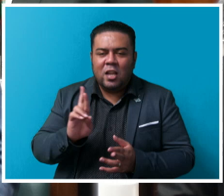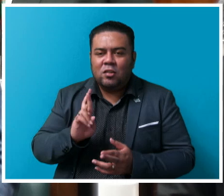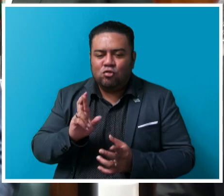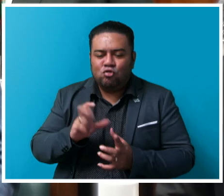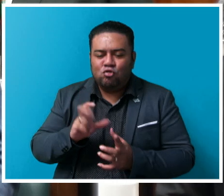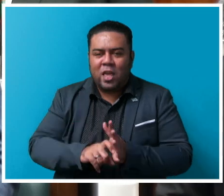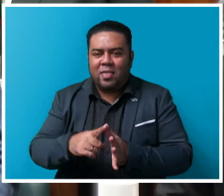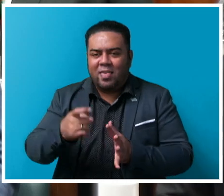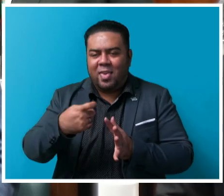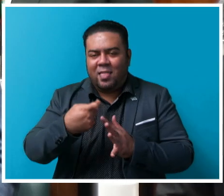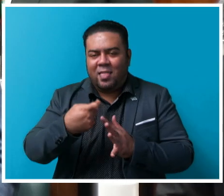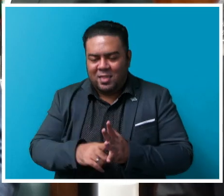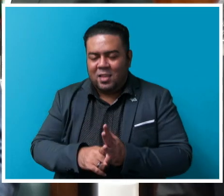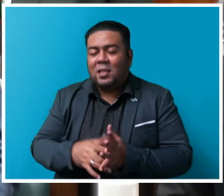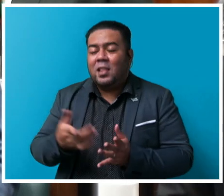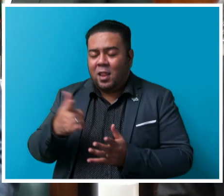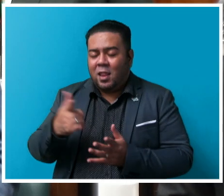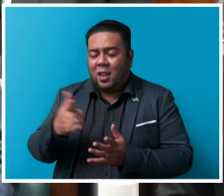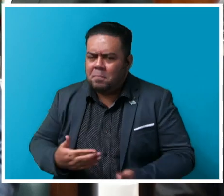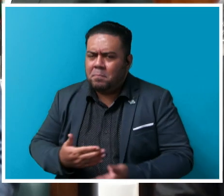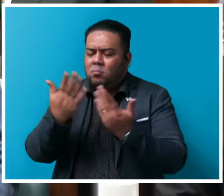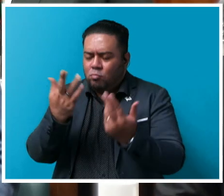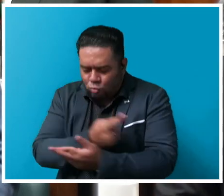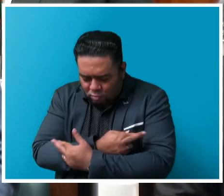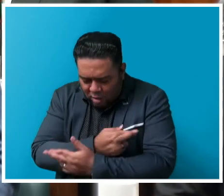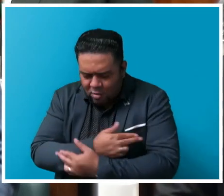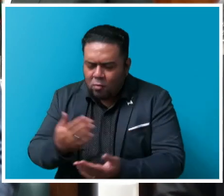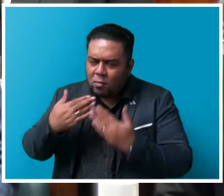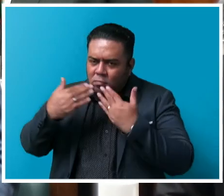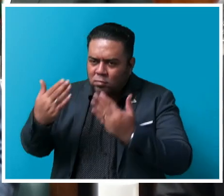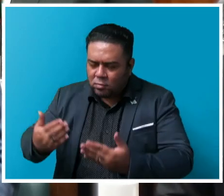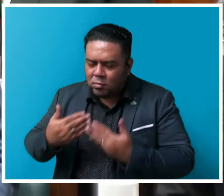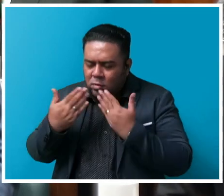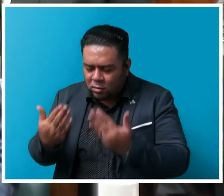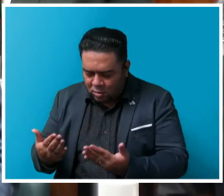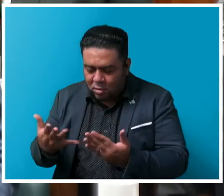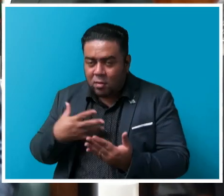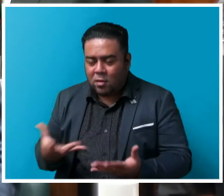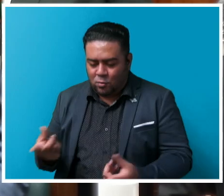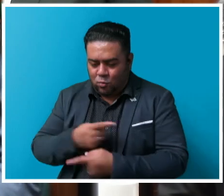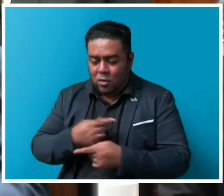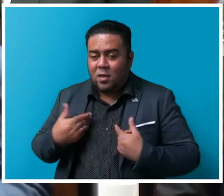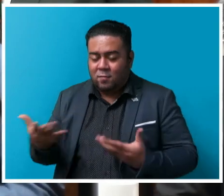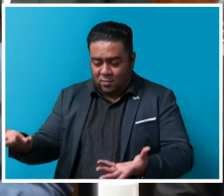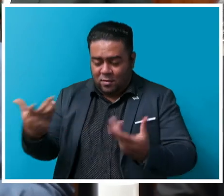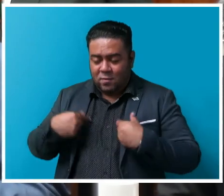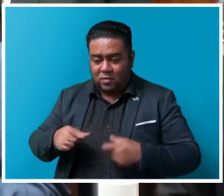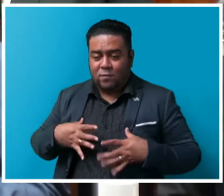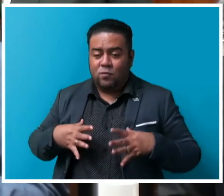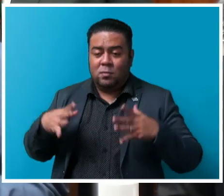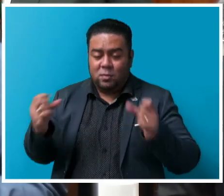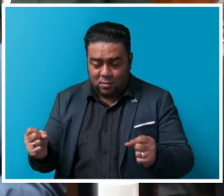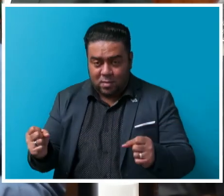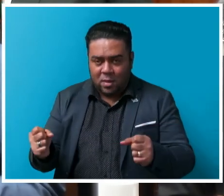bunibalo. Sa akali sa katiko nanto ka, kina baka binubinaka, yan kena may soli sa katiko nangalala,